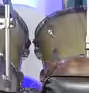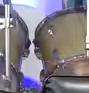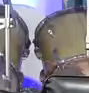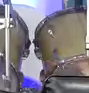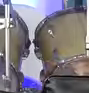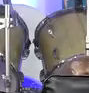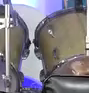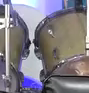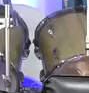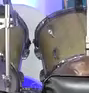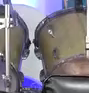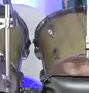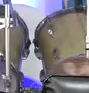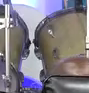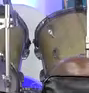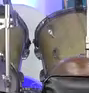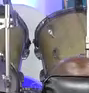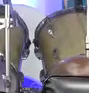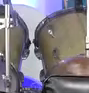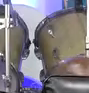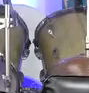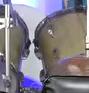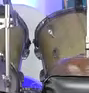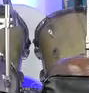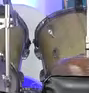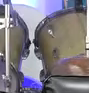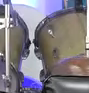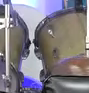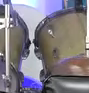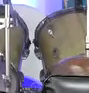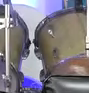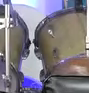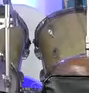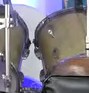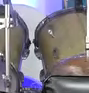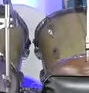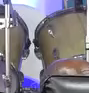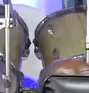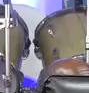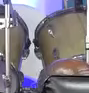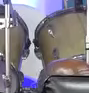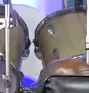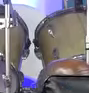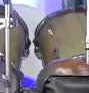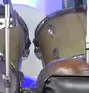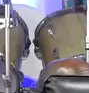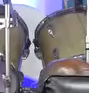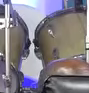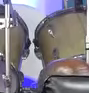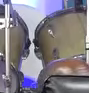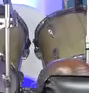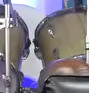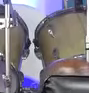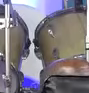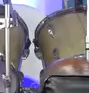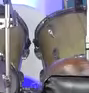This is my commandment, that ye love one another as I have loved you. Greater love hath no man than this, that a man